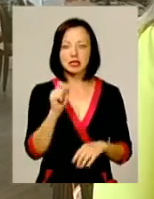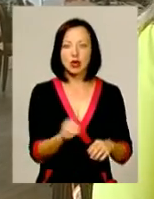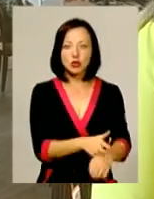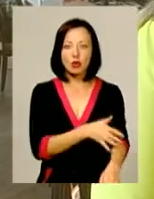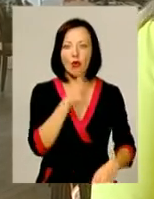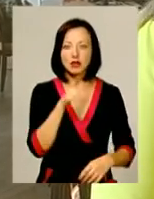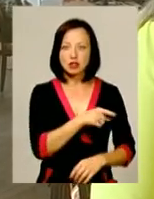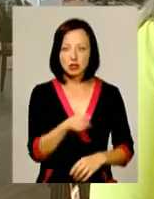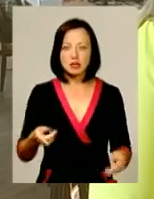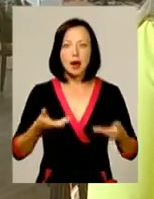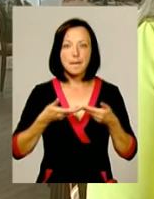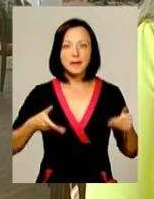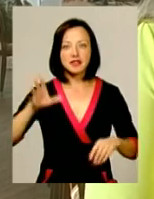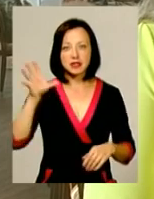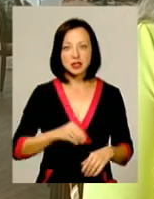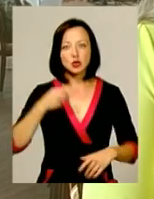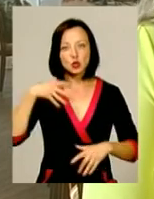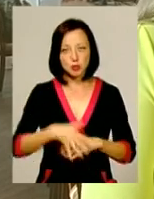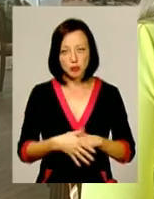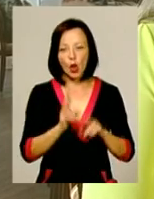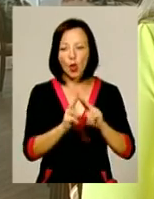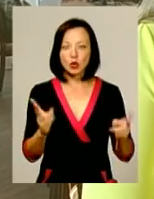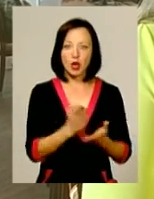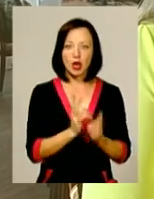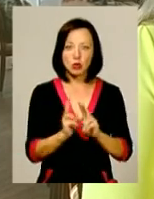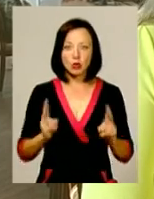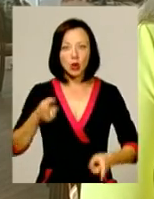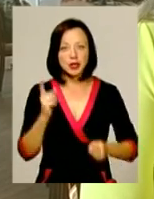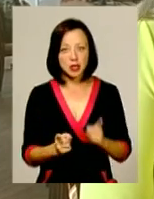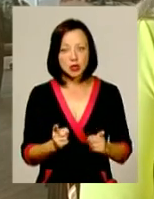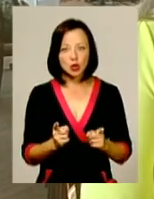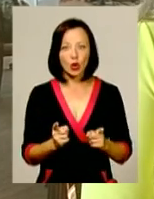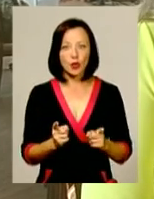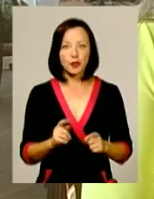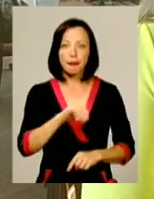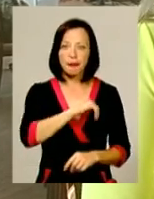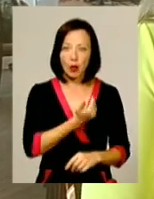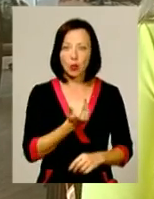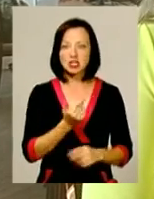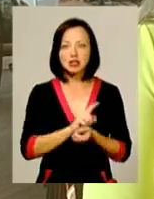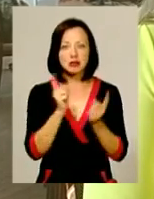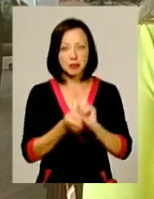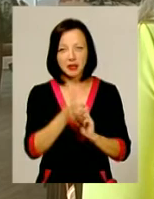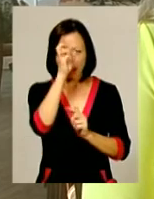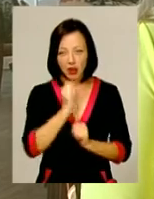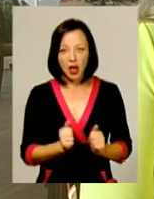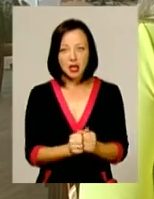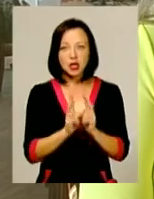час ми всі зрозуміли, хто є хто, хто дійсно хоче змін в країні,